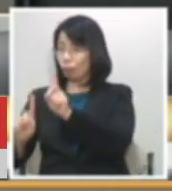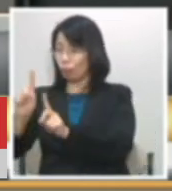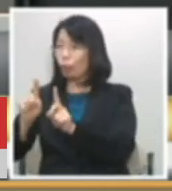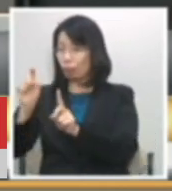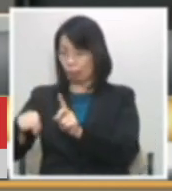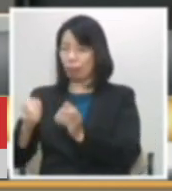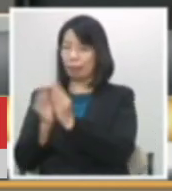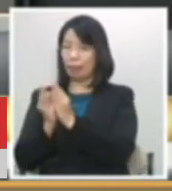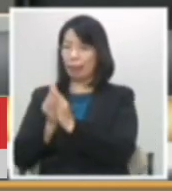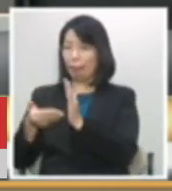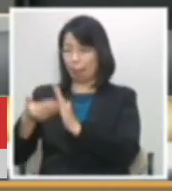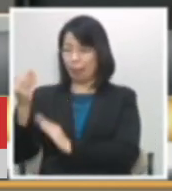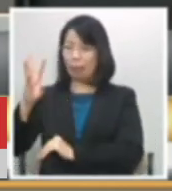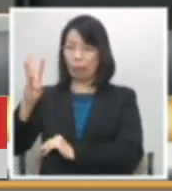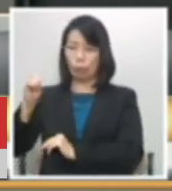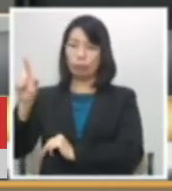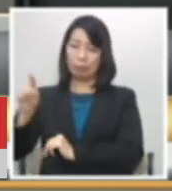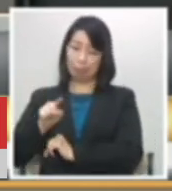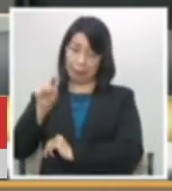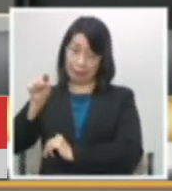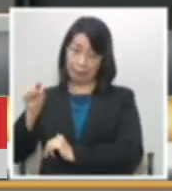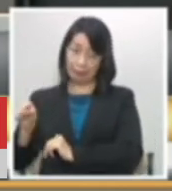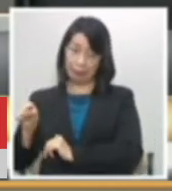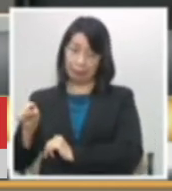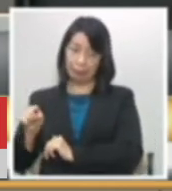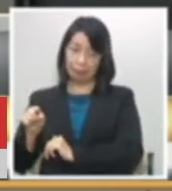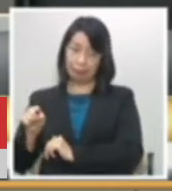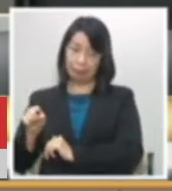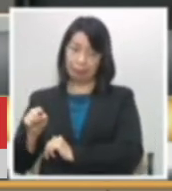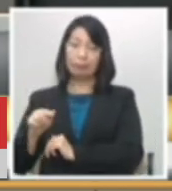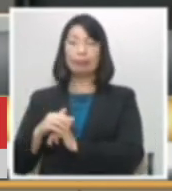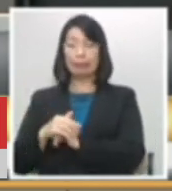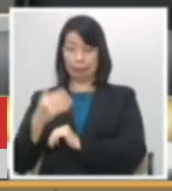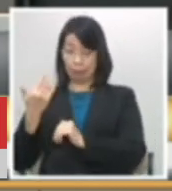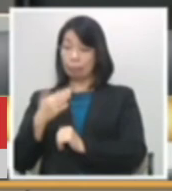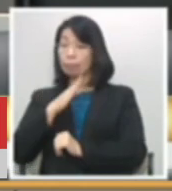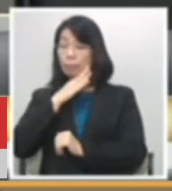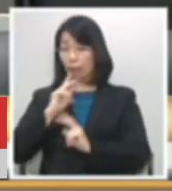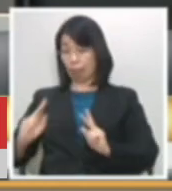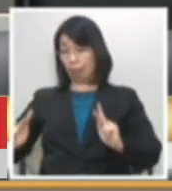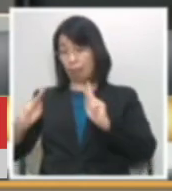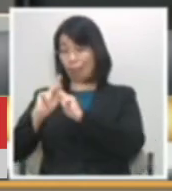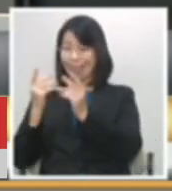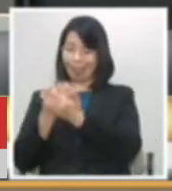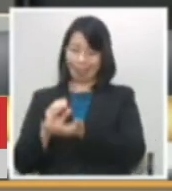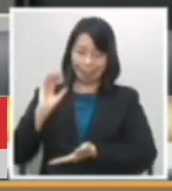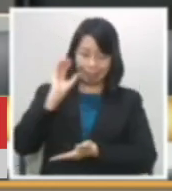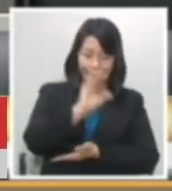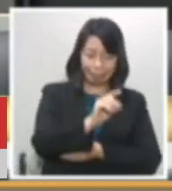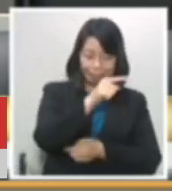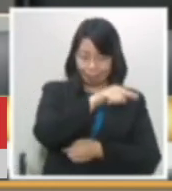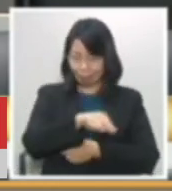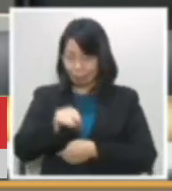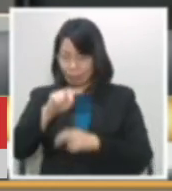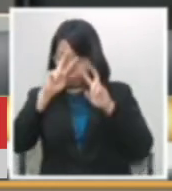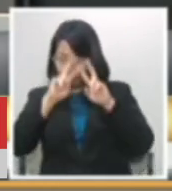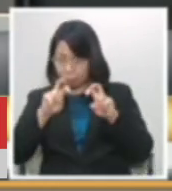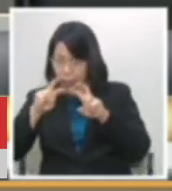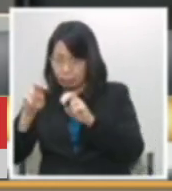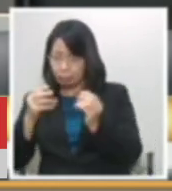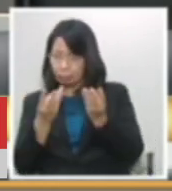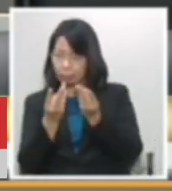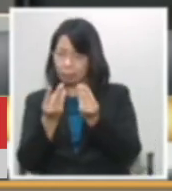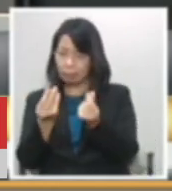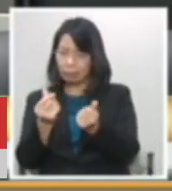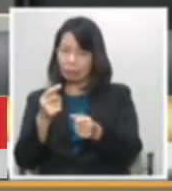โรงเนี่ยก็จะต้องได้รับการกระจายอำนาจในการจัดสรรงบประมาณครั้งนี้แต่พอไปดูเนื้อในครับท่านประธานครับ